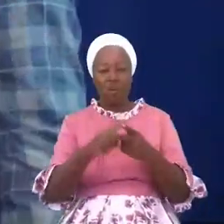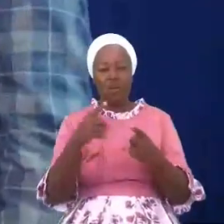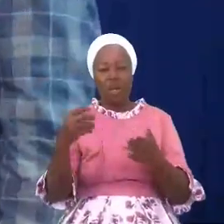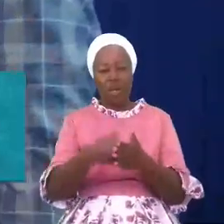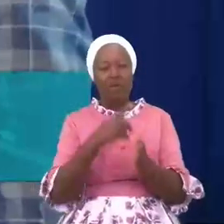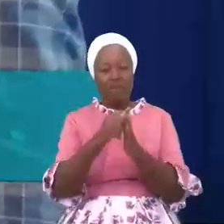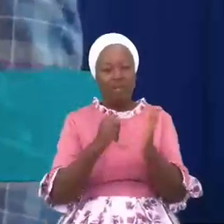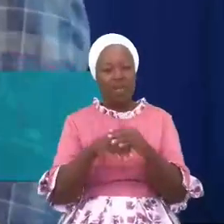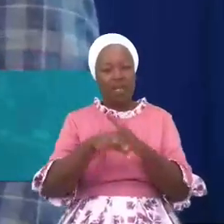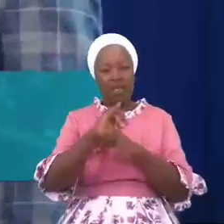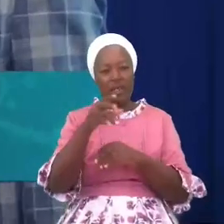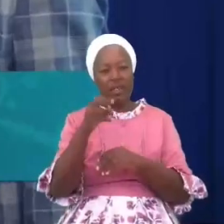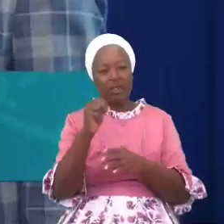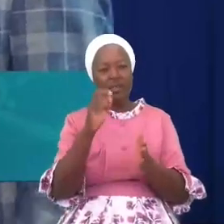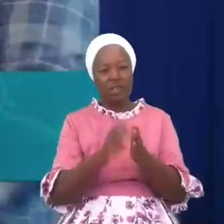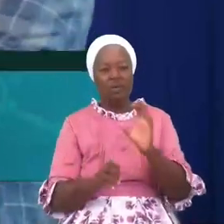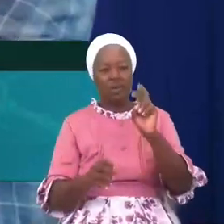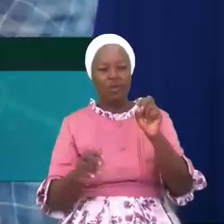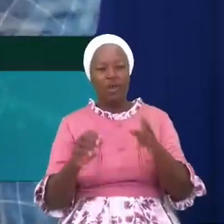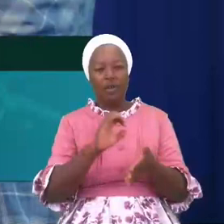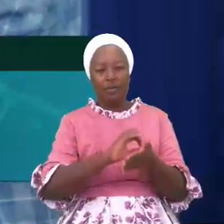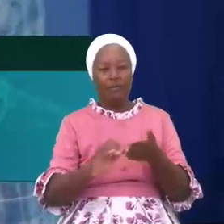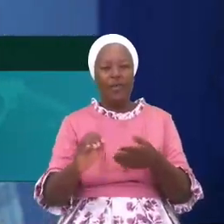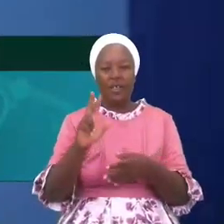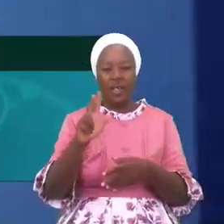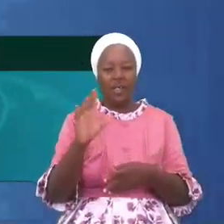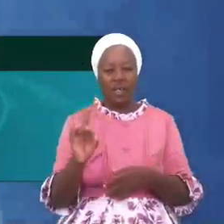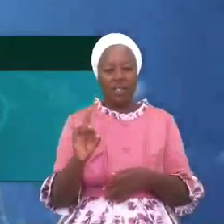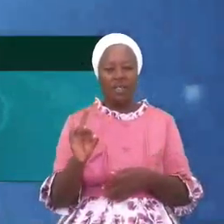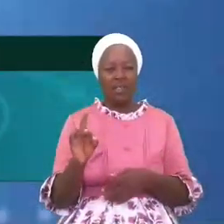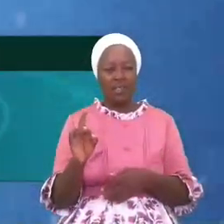Jean chapitre 12, lisons le verset 38.